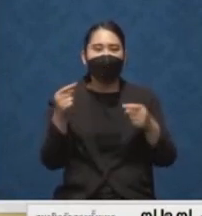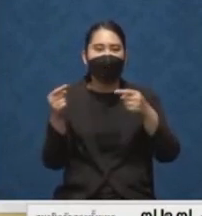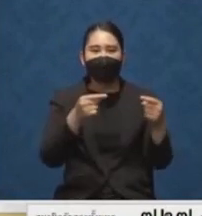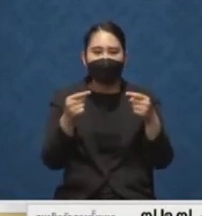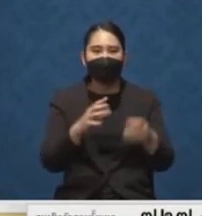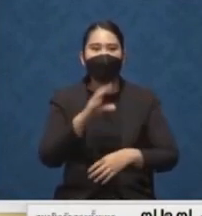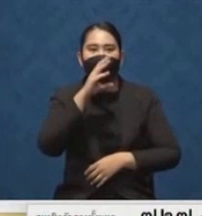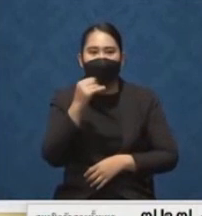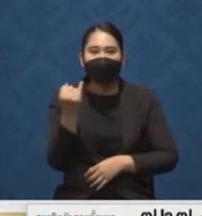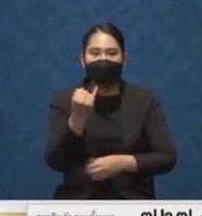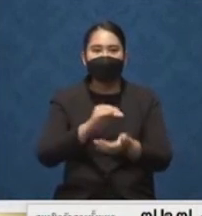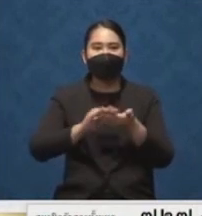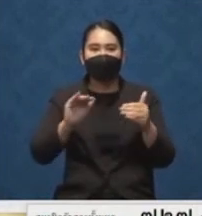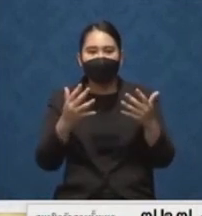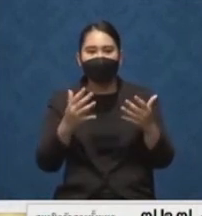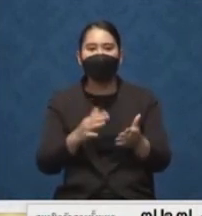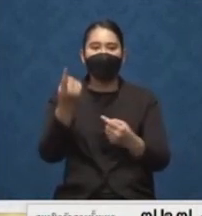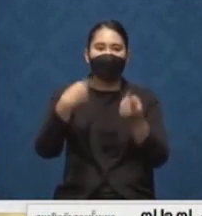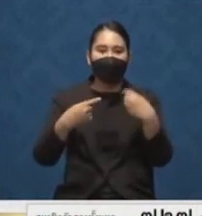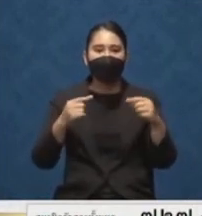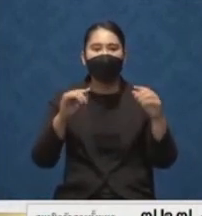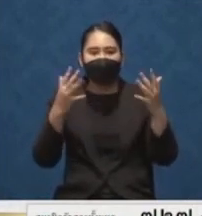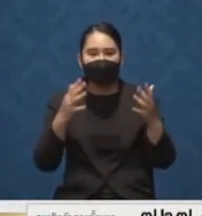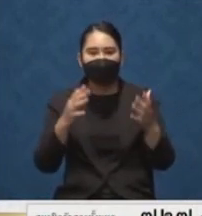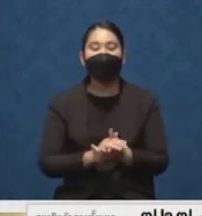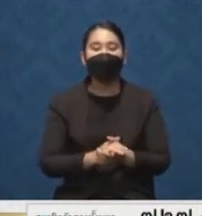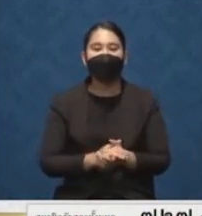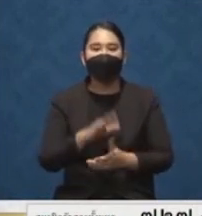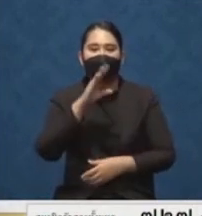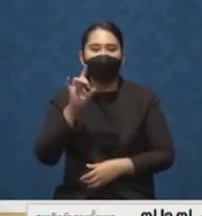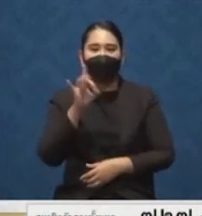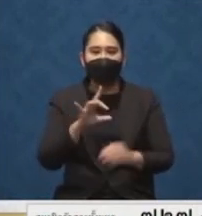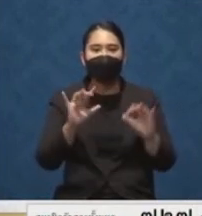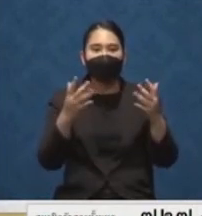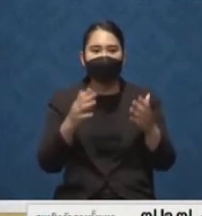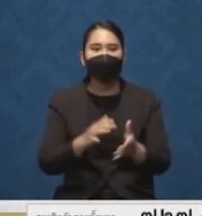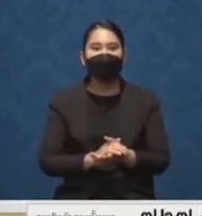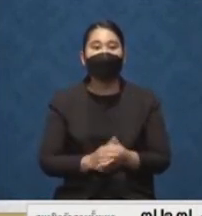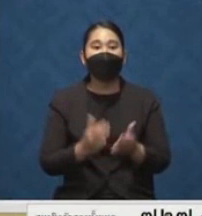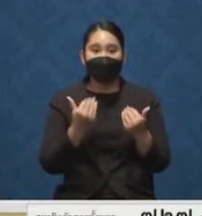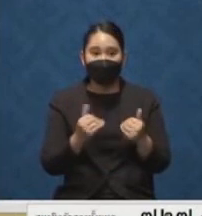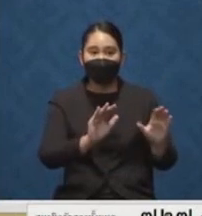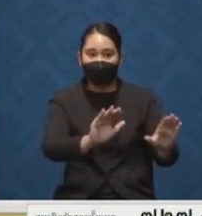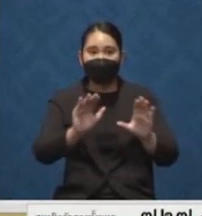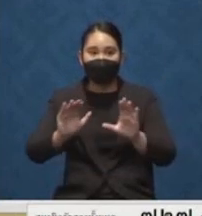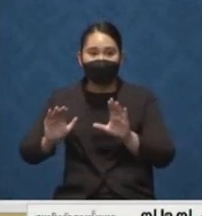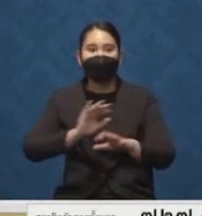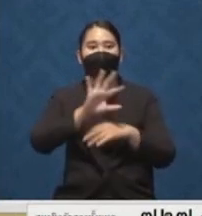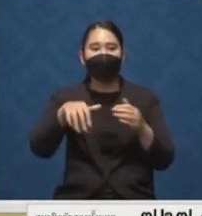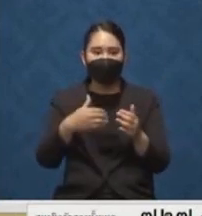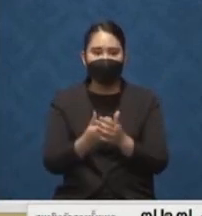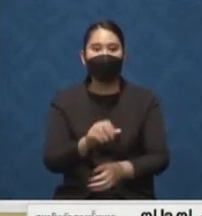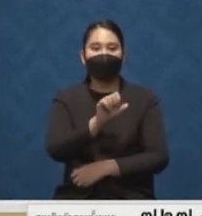คำหยาบคายยังไม่มีคำป้ายร้ายป้ายสีอย่างรุนแรงดังนั้นผมขอความกรุณาท่านเส